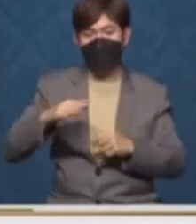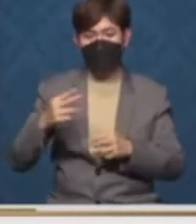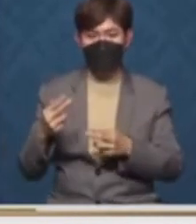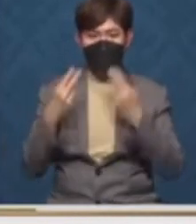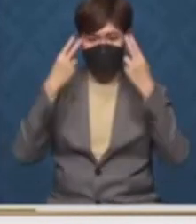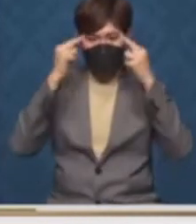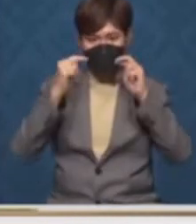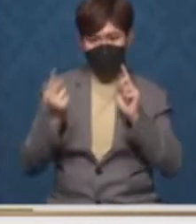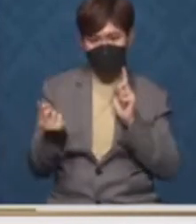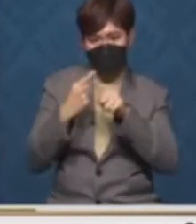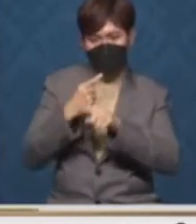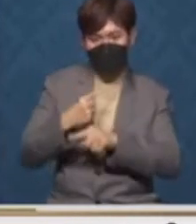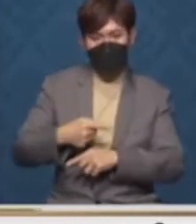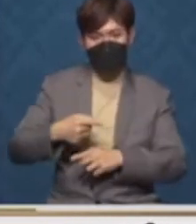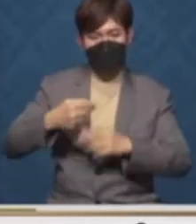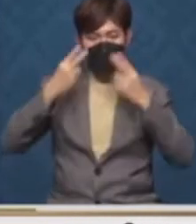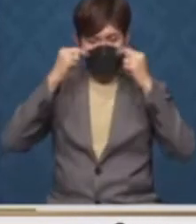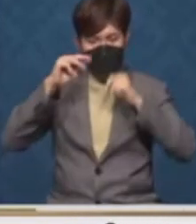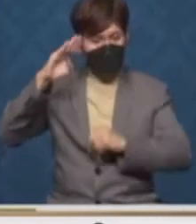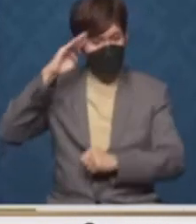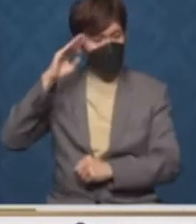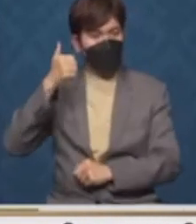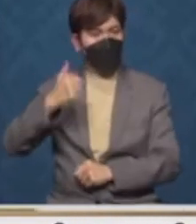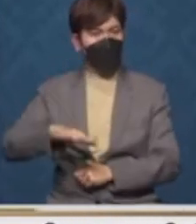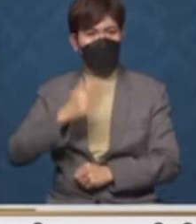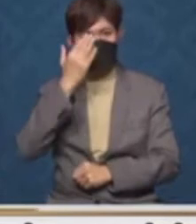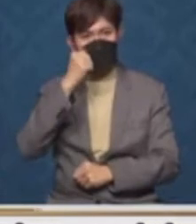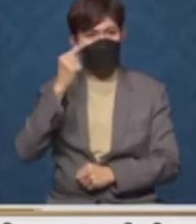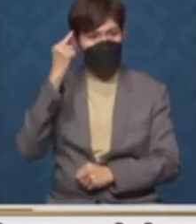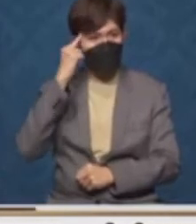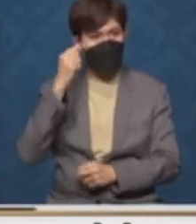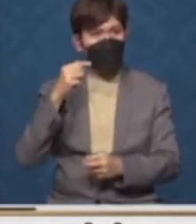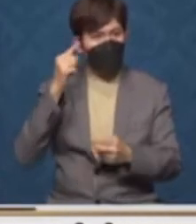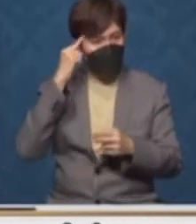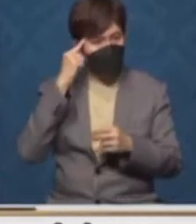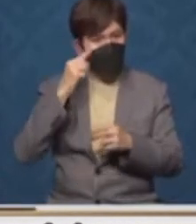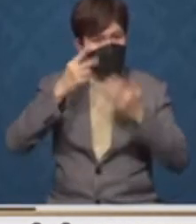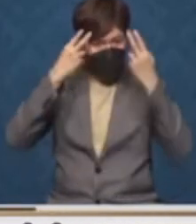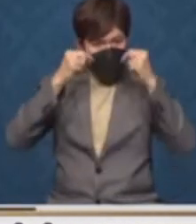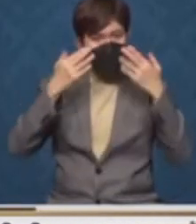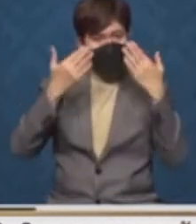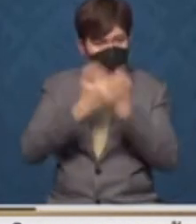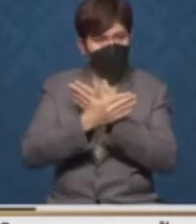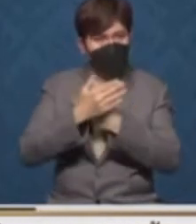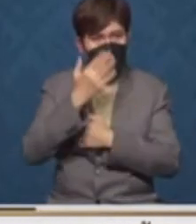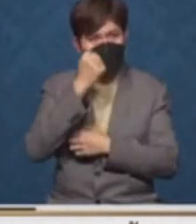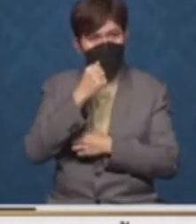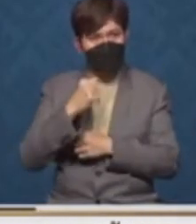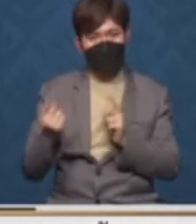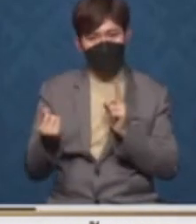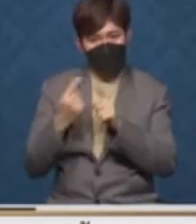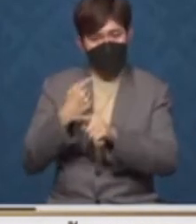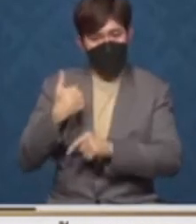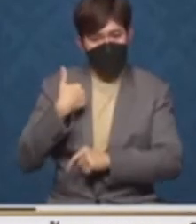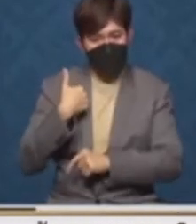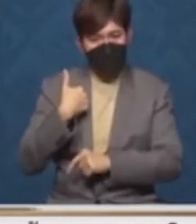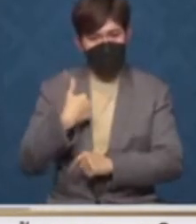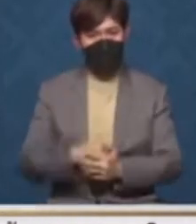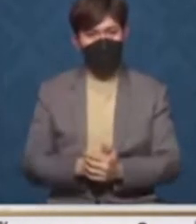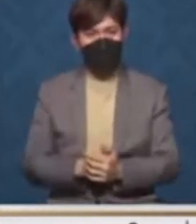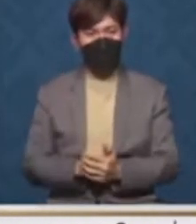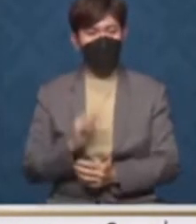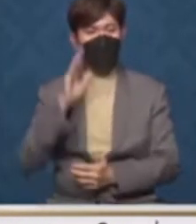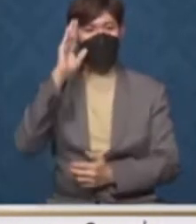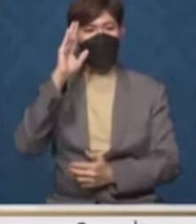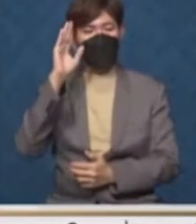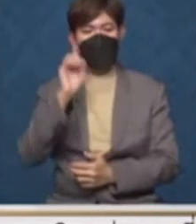กแทนท่านพลเอกประยุทธ์เพราะผมทราบมาเนี่ยว่ากำลังจะมีการเปลี่ยนนายกนะครับว่าลุงป้อมจะมาเป็นแทนเนี่ย ยุทธพงศ์ครับ